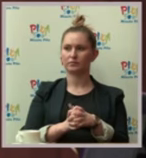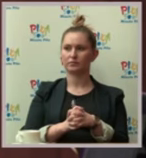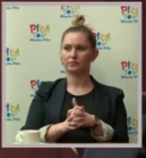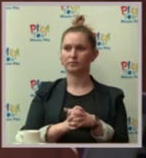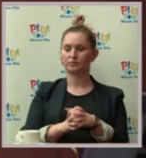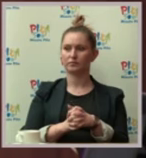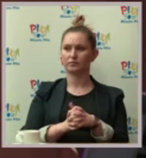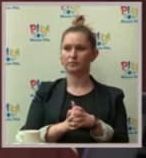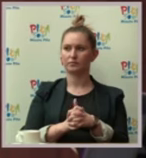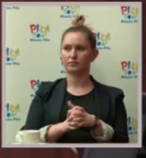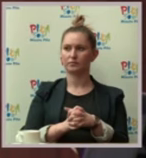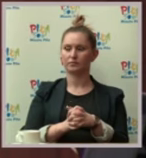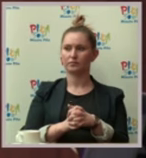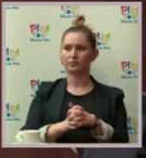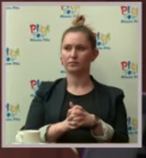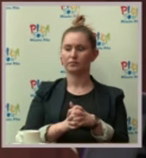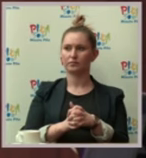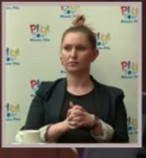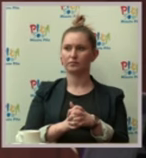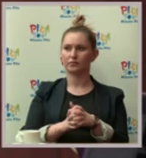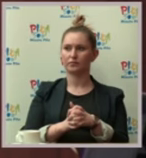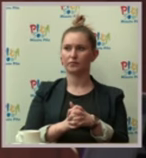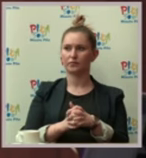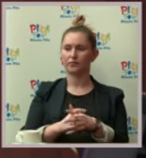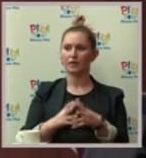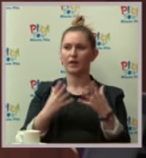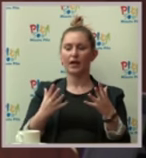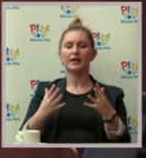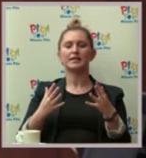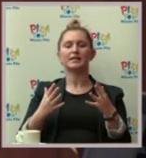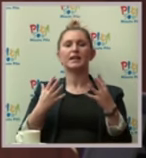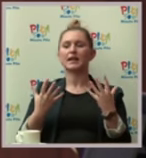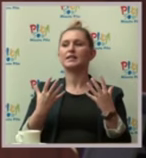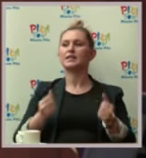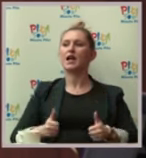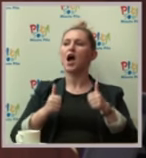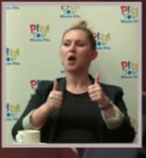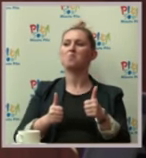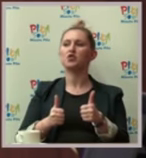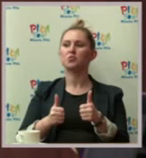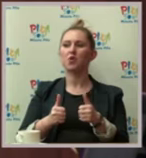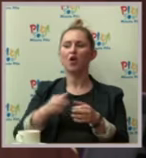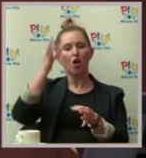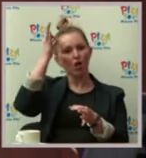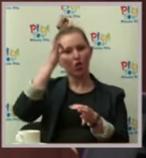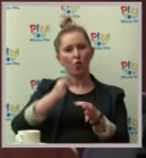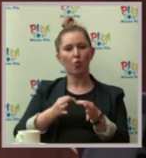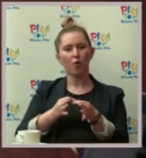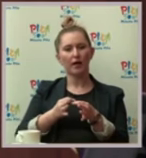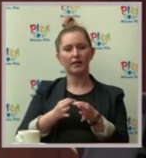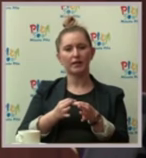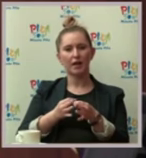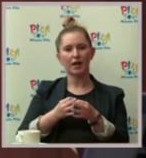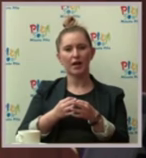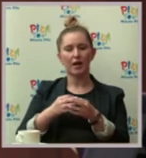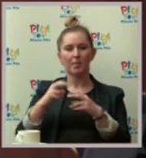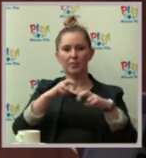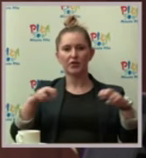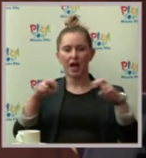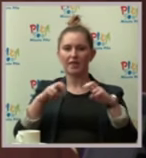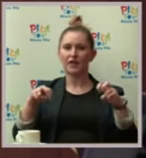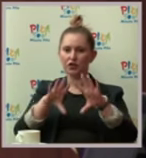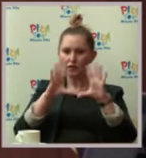abyśmy bardziej praktycznie do problemu podeszli, bo wydaje mi się, że ta liczba rodzin, na przykład objętych